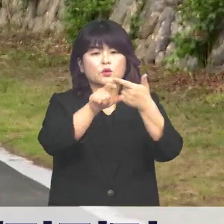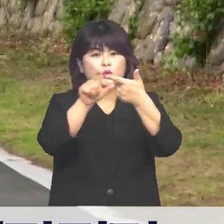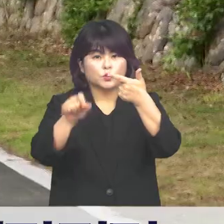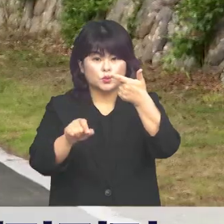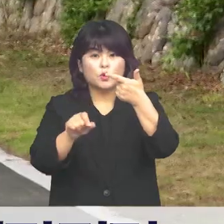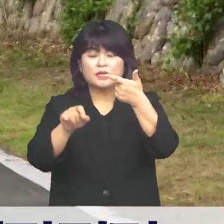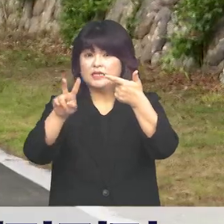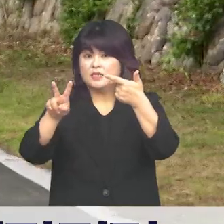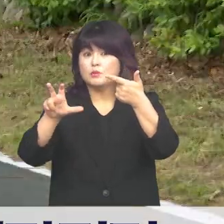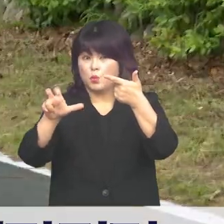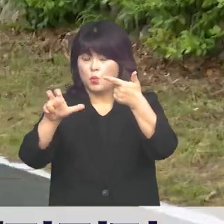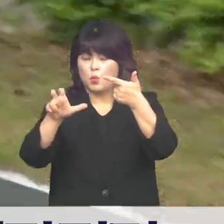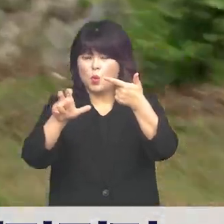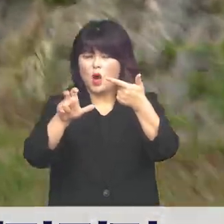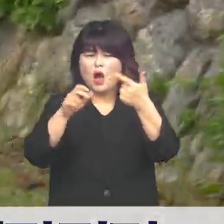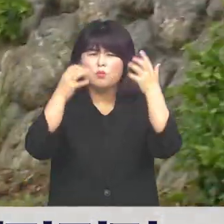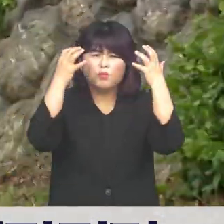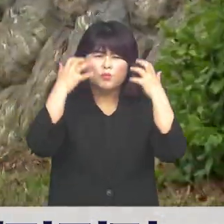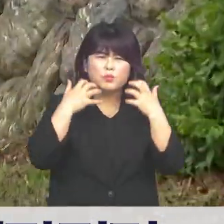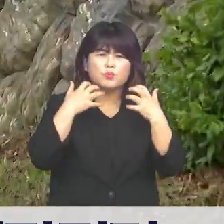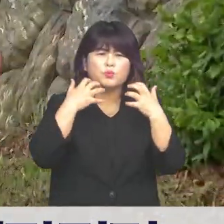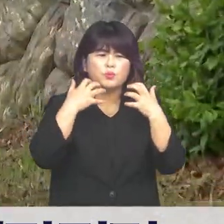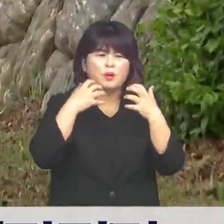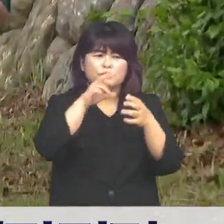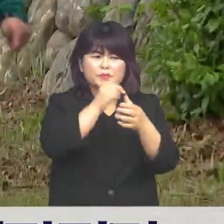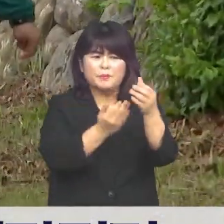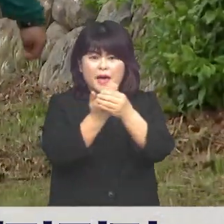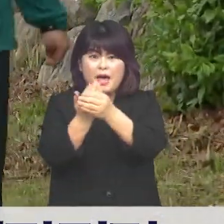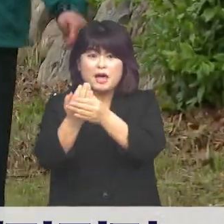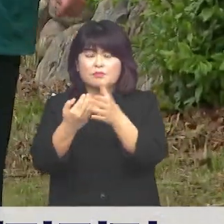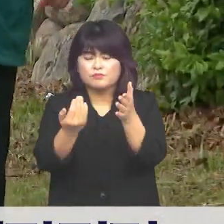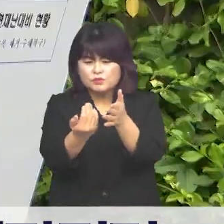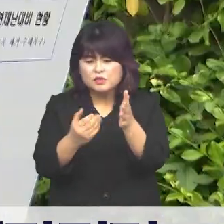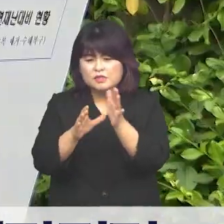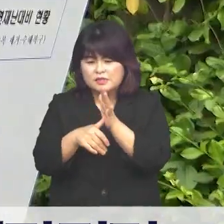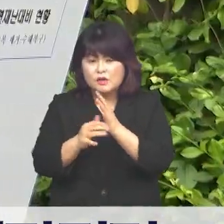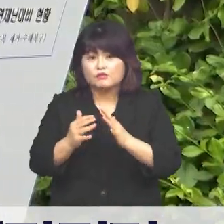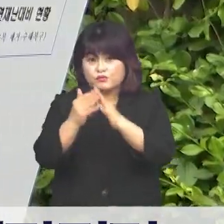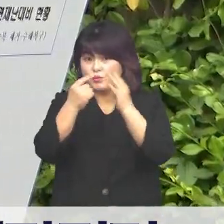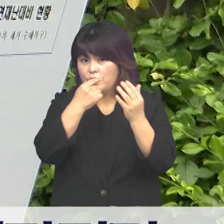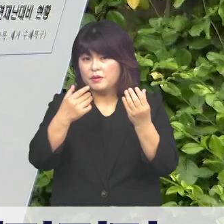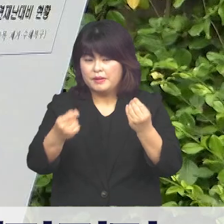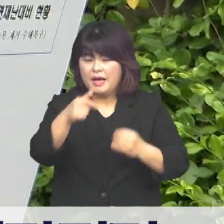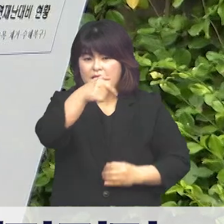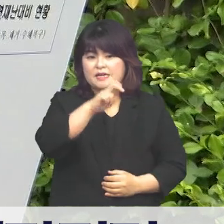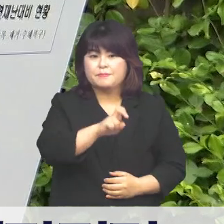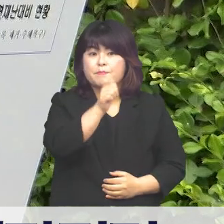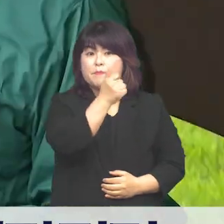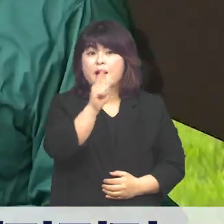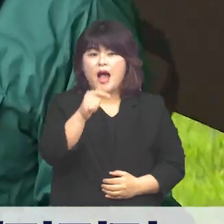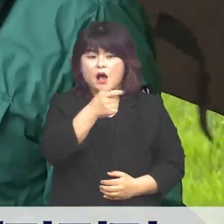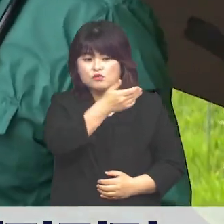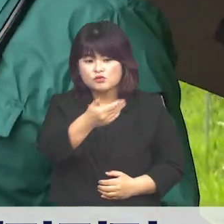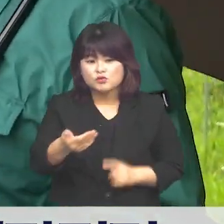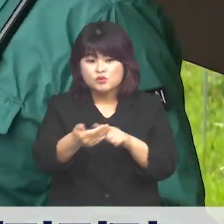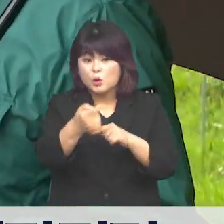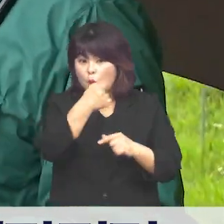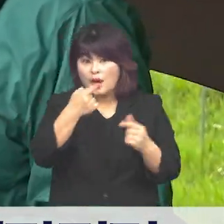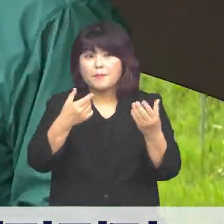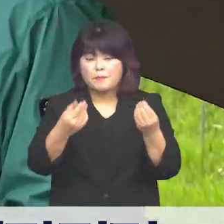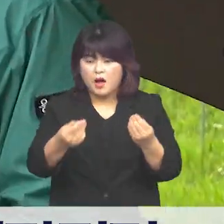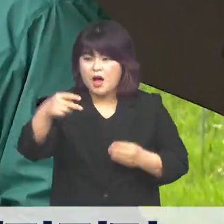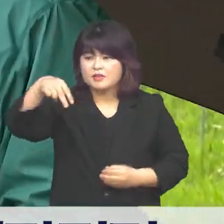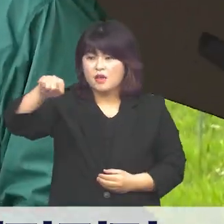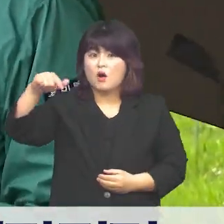이상일 용인특례시장은 지난 25일 여름철 자연재난 발생에 대비해 준설을 마친 처인구 금악천 현장을